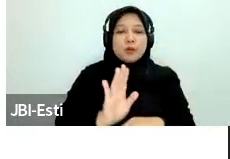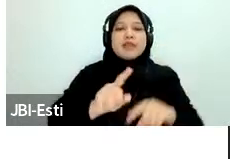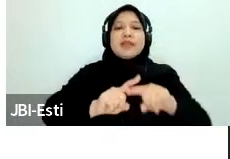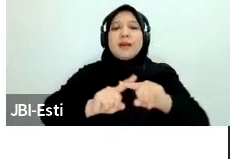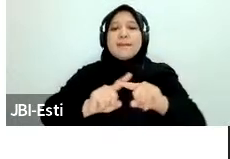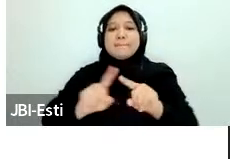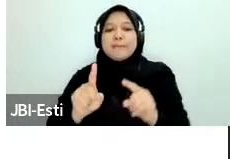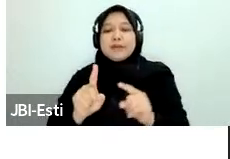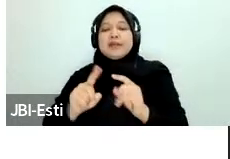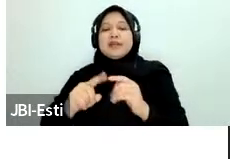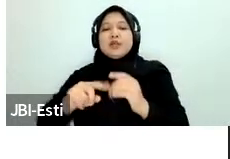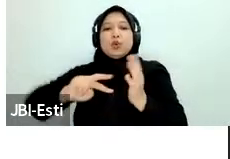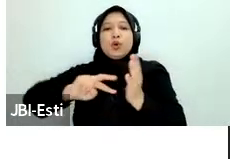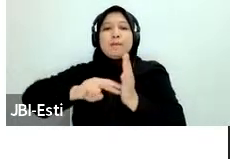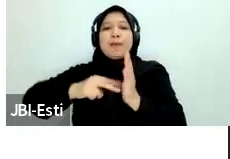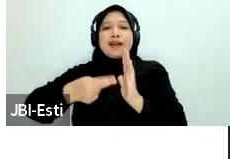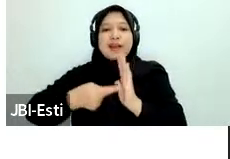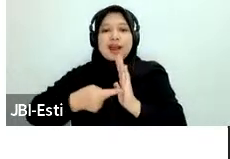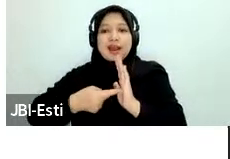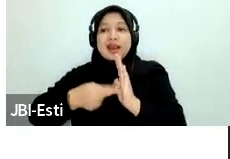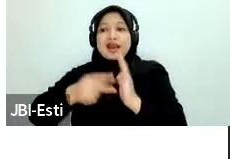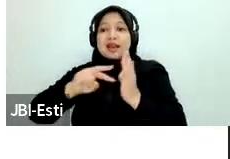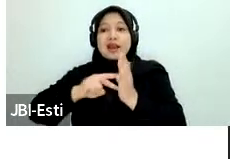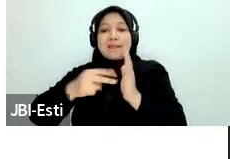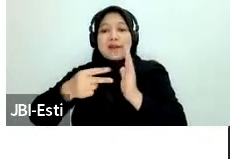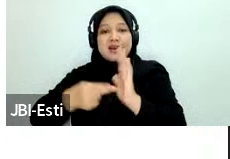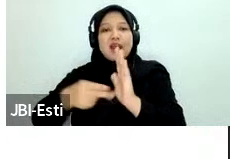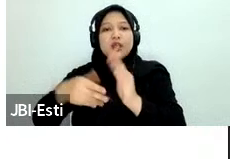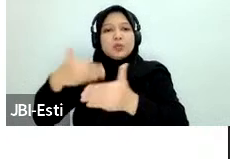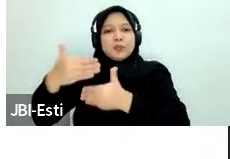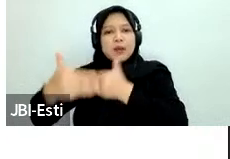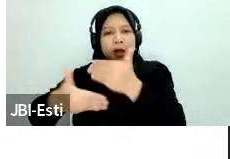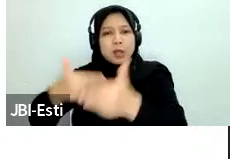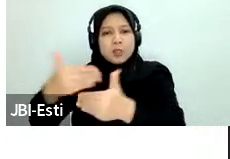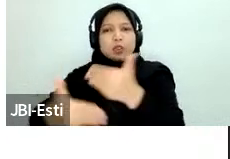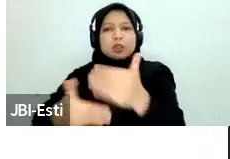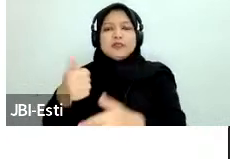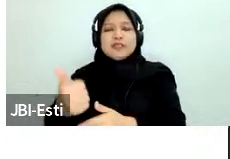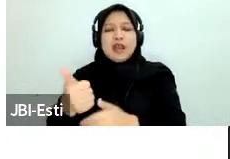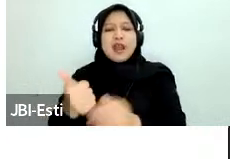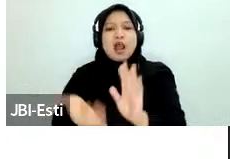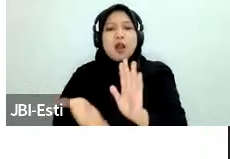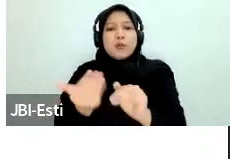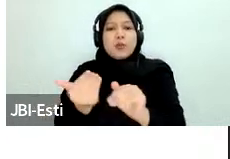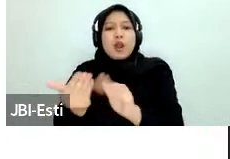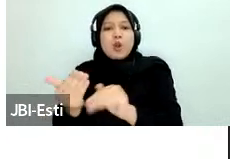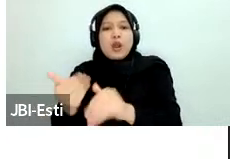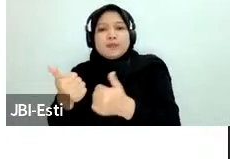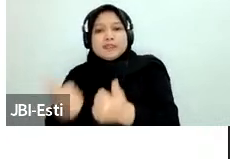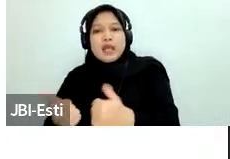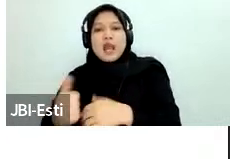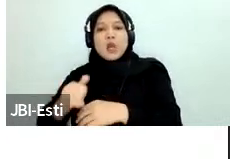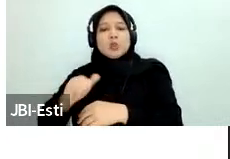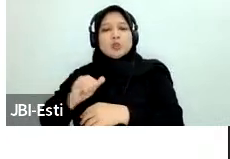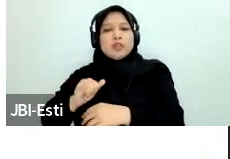bergulir dia bisa berulang dia bisa menjadi sama atau di bisa menjadi berbeda misalnya yang paling menarik